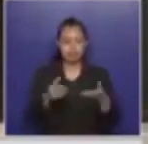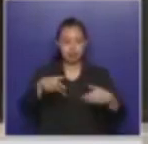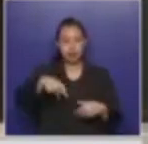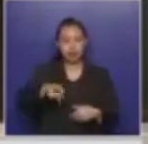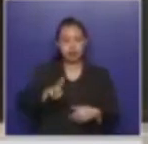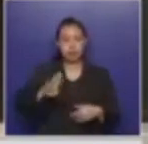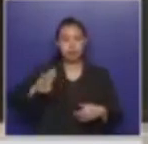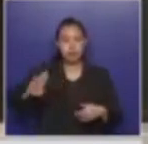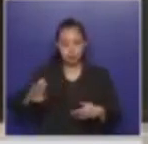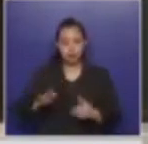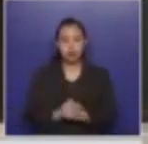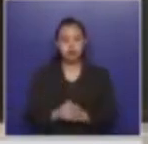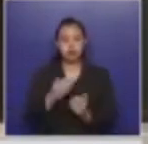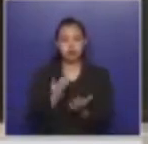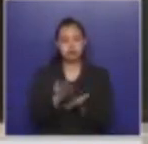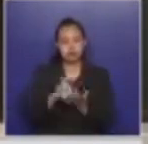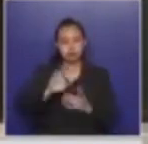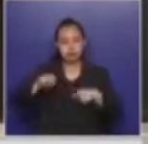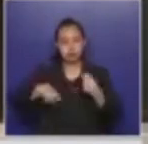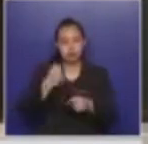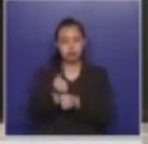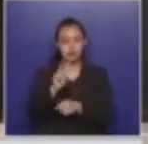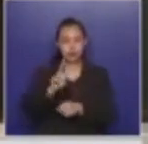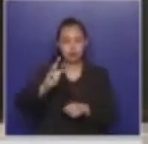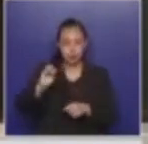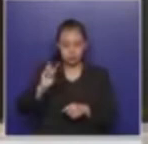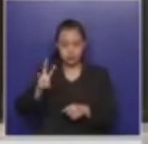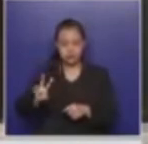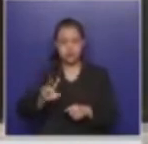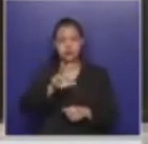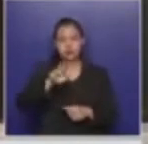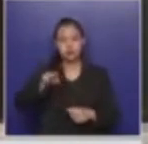อ่าราชบัญญัติงบประมาณปี 2564นะครับจำนวน 3.3